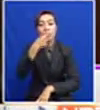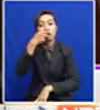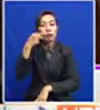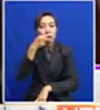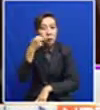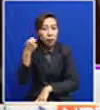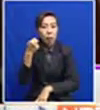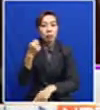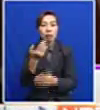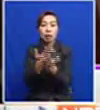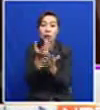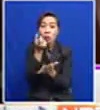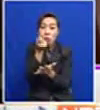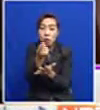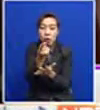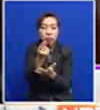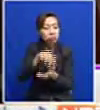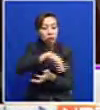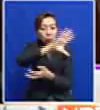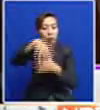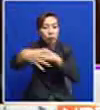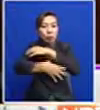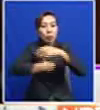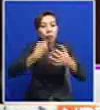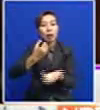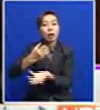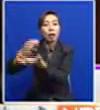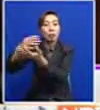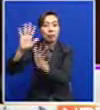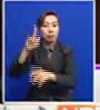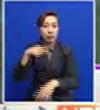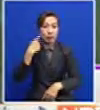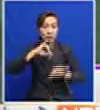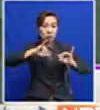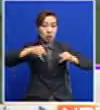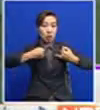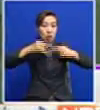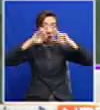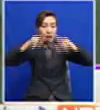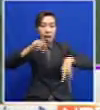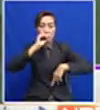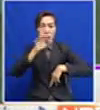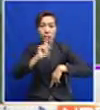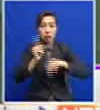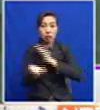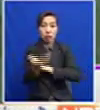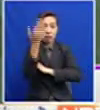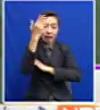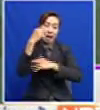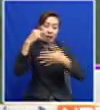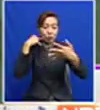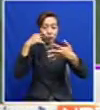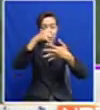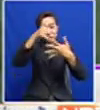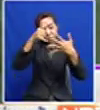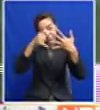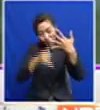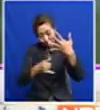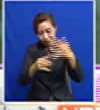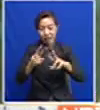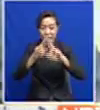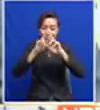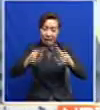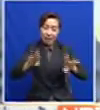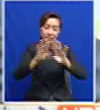ๆแล้วก็ได้เงินสดไปจำนวนหนึ่งนางอุไรบุญมีมาซึ่งเป็นเจ้าของร้านเขาเล่านะคะว่าตอนเช้าลงมาเปิดร้านเพื่อขายของตามปก